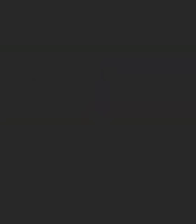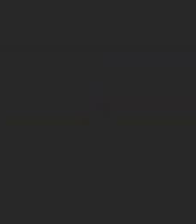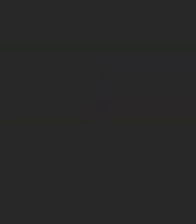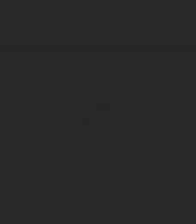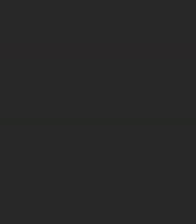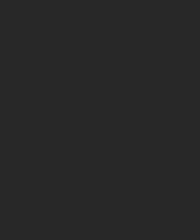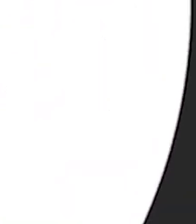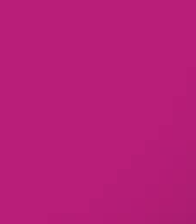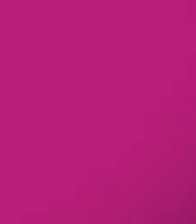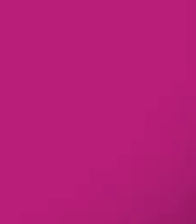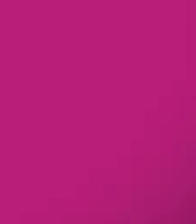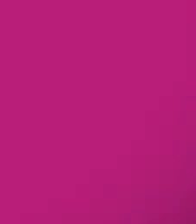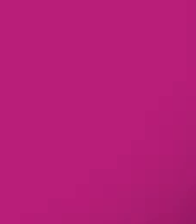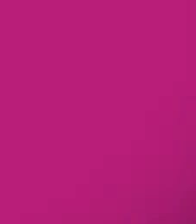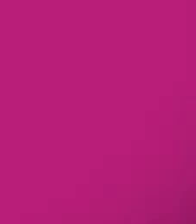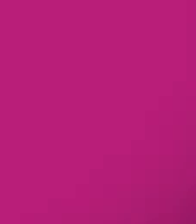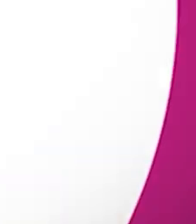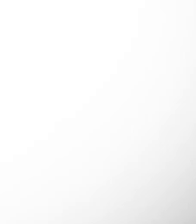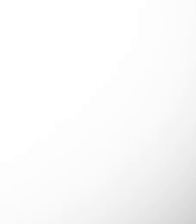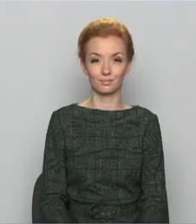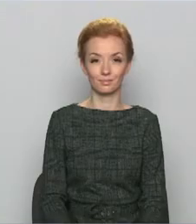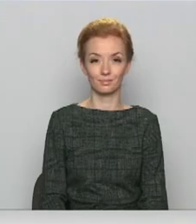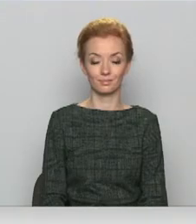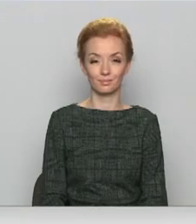Re, viss ēters ir te!